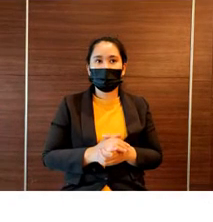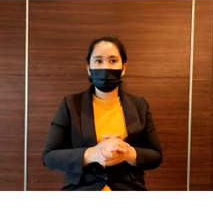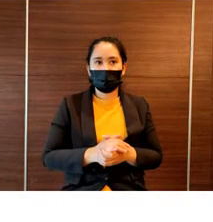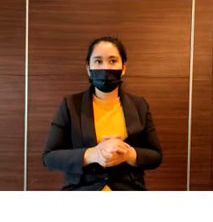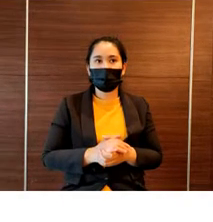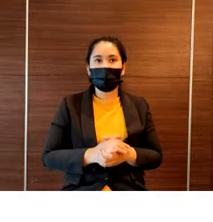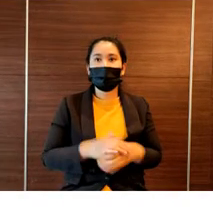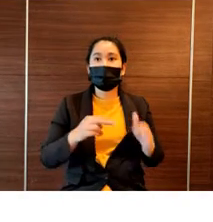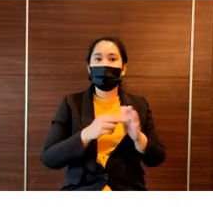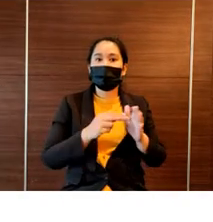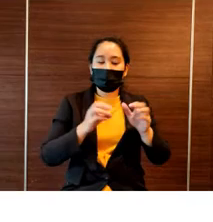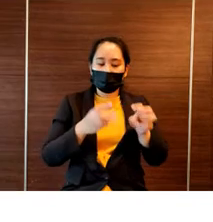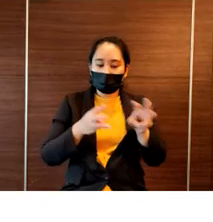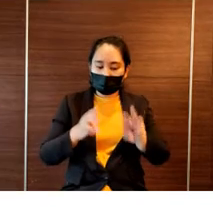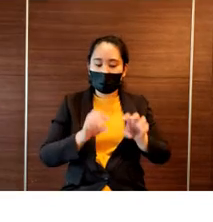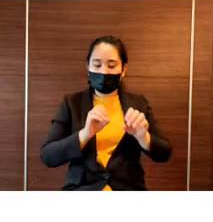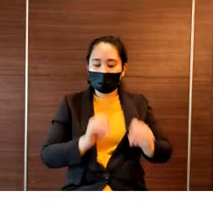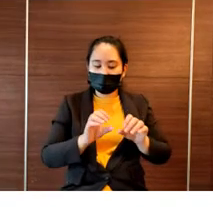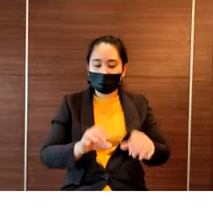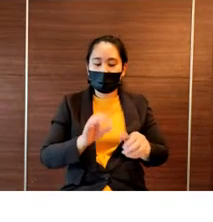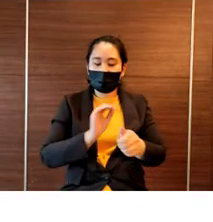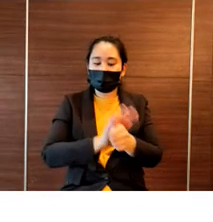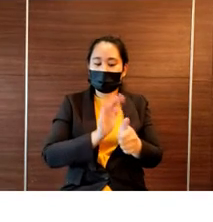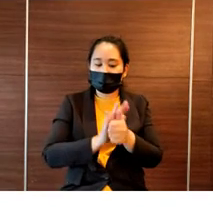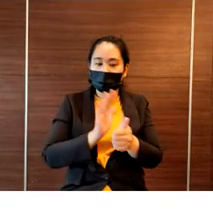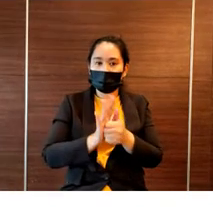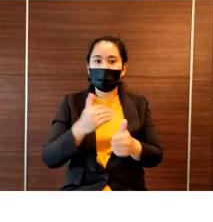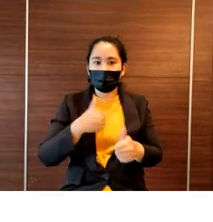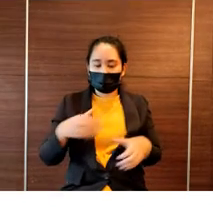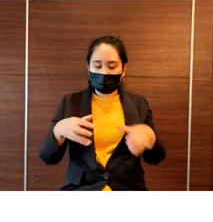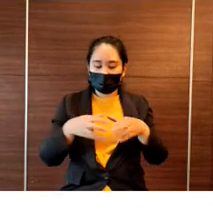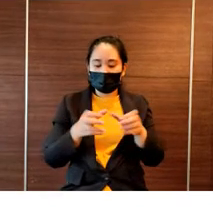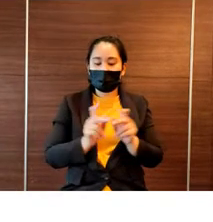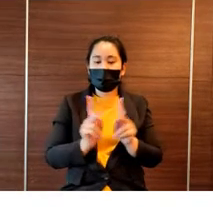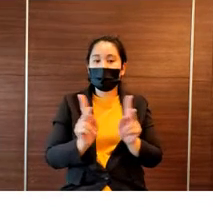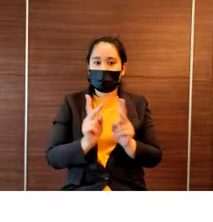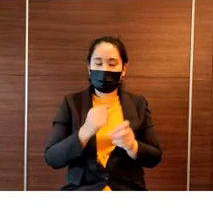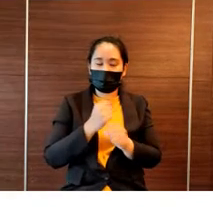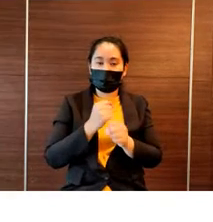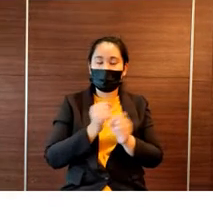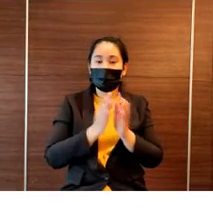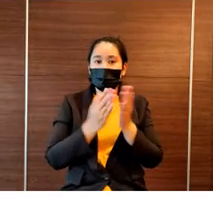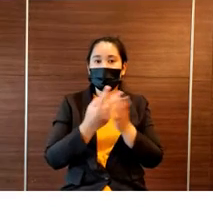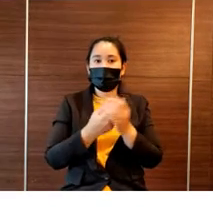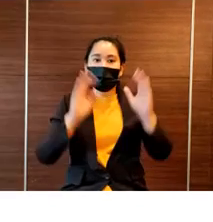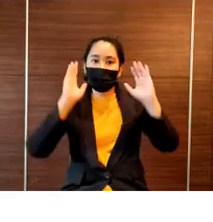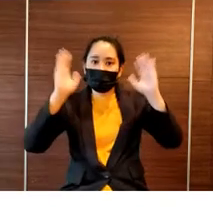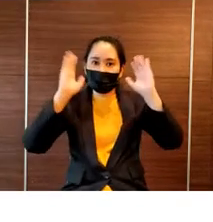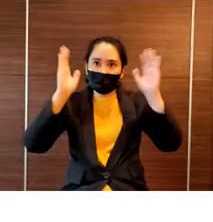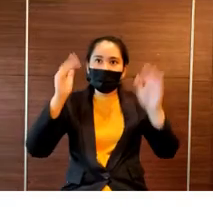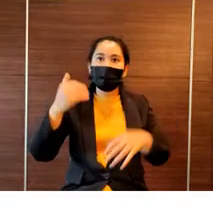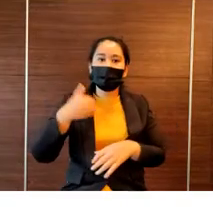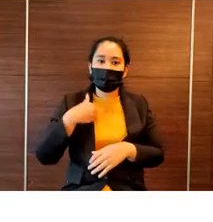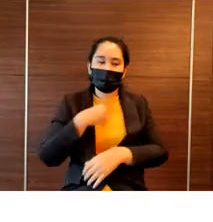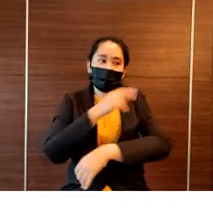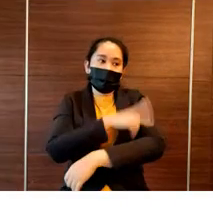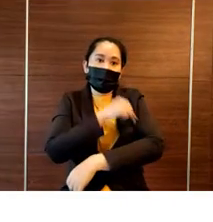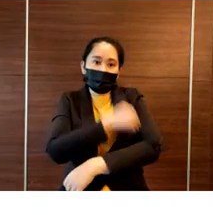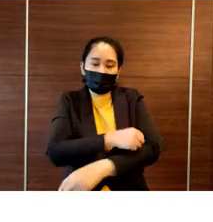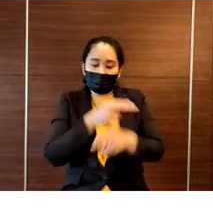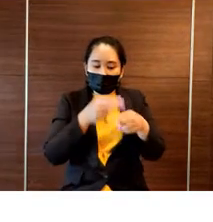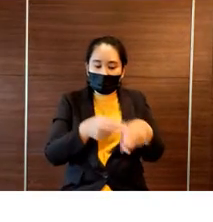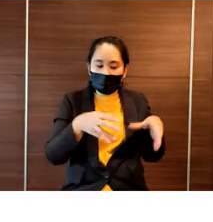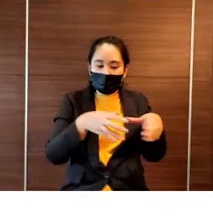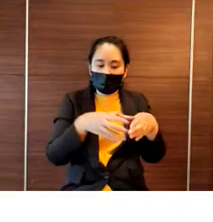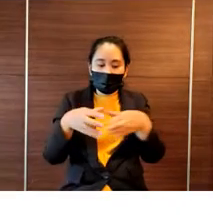First Age ก็จะเป็นคู่มือตัวผมเองก็ได้เป็นกรรมการในการทำด้วยแล้วก็พี่อาร์มด้วยเนาะแล้วก็จะมีคุณหมอเฉพาะทางหลาย